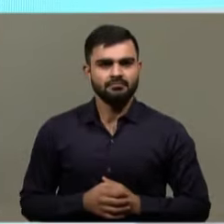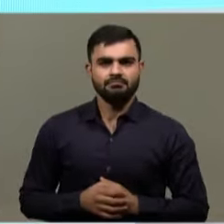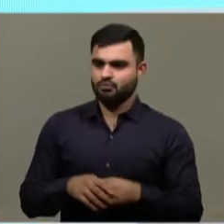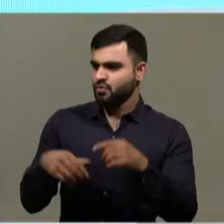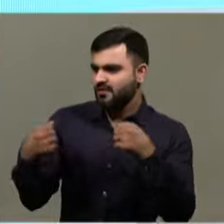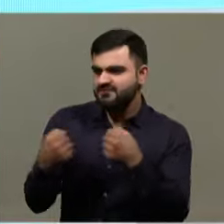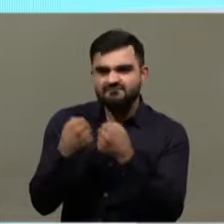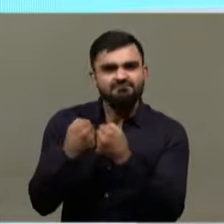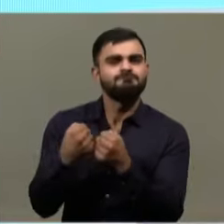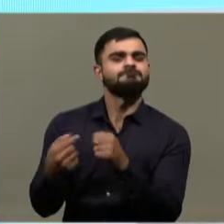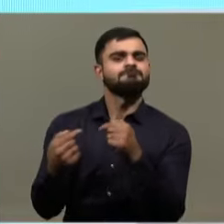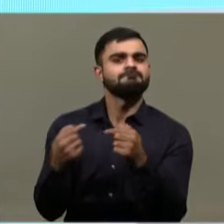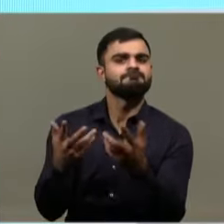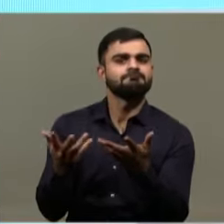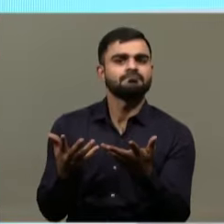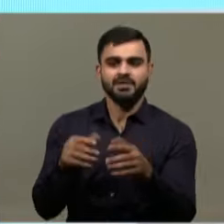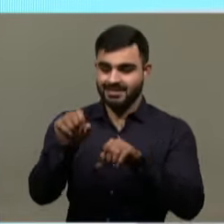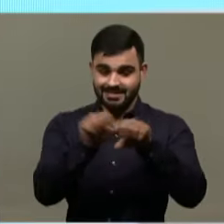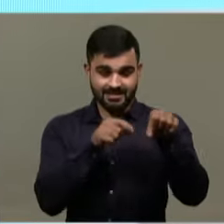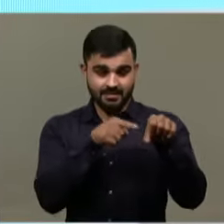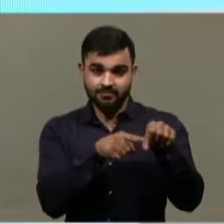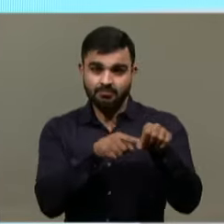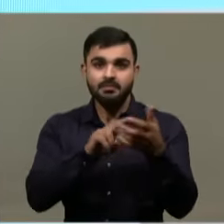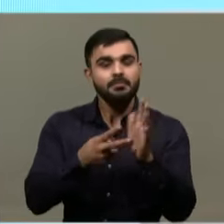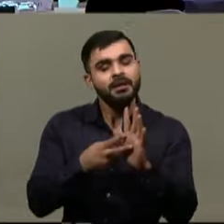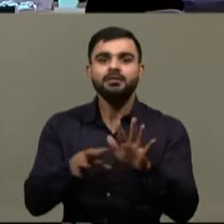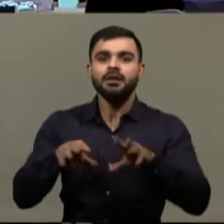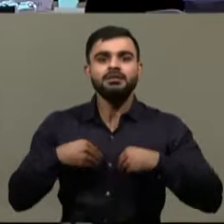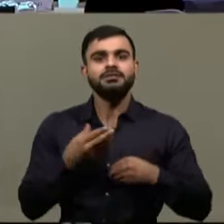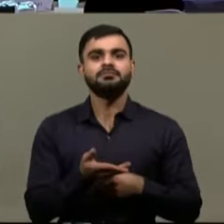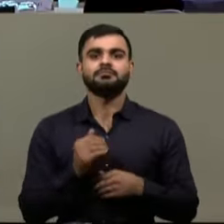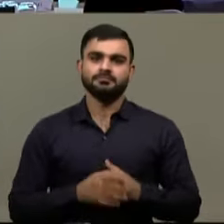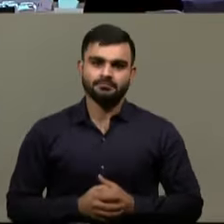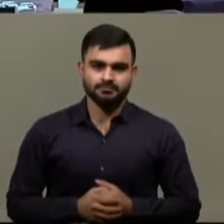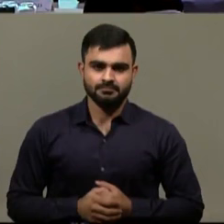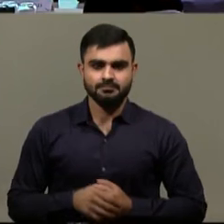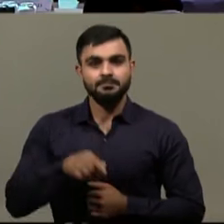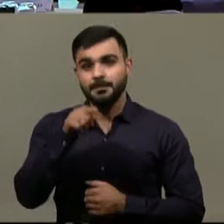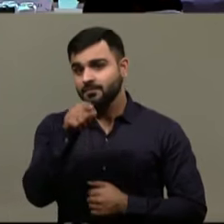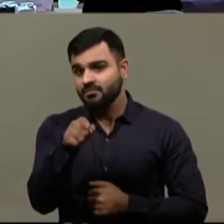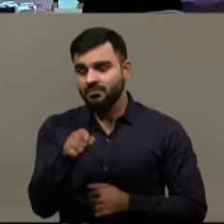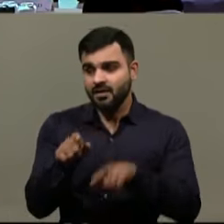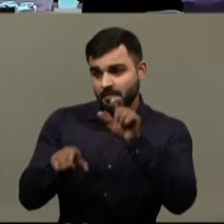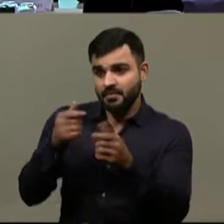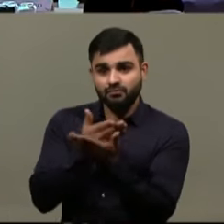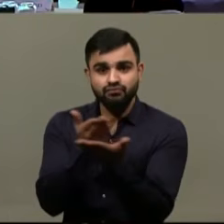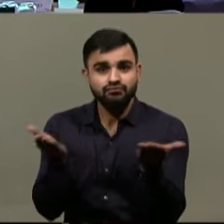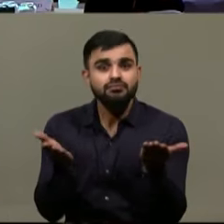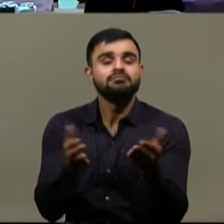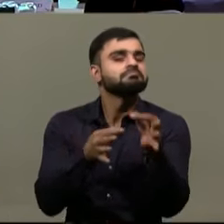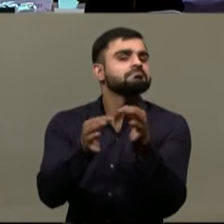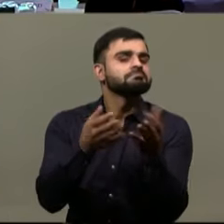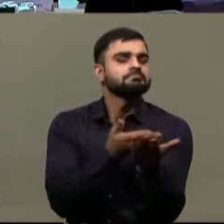लड़ाई लड़ी और आपने कहा कि जो सर्टिफिकेट है वही सर्वमान्य है तो आप जरा दर्शकों को हमारे लोगों को